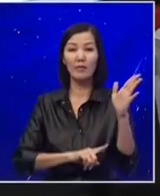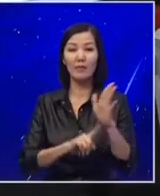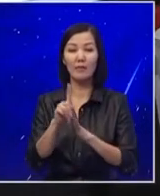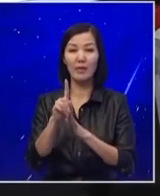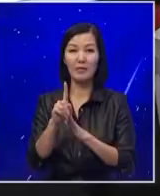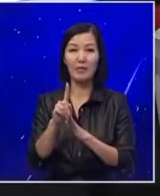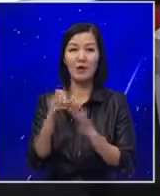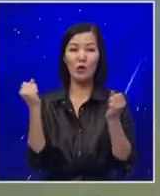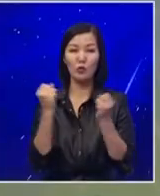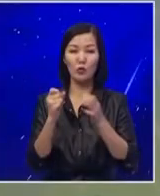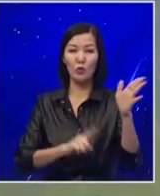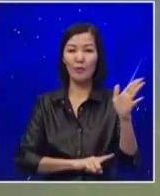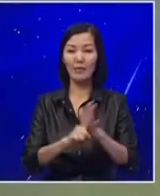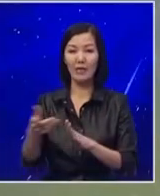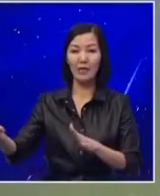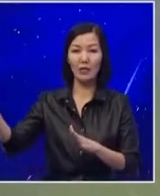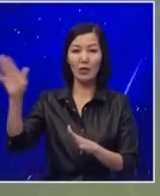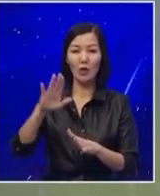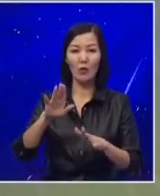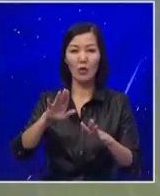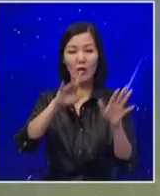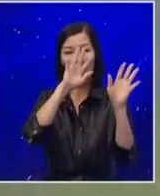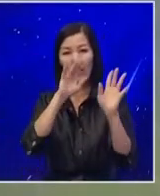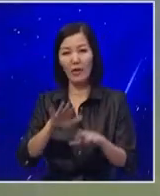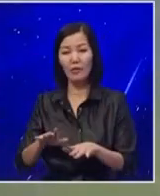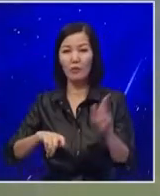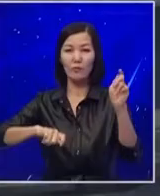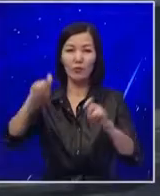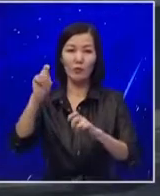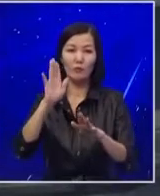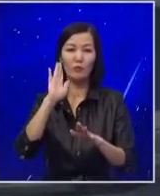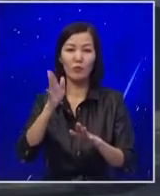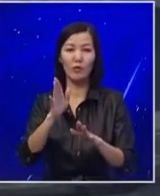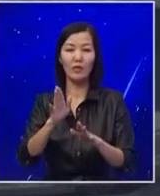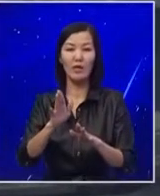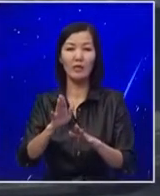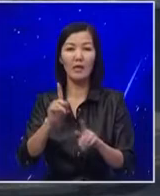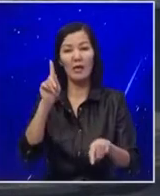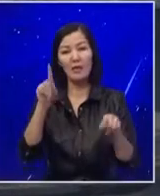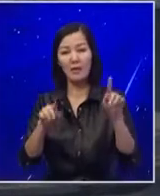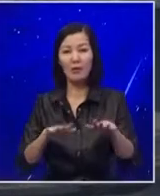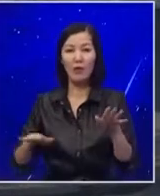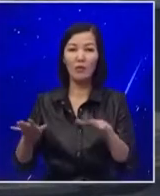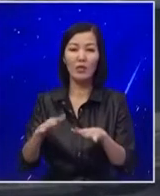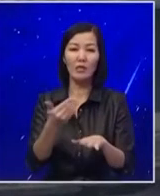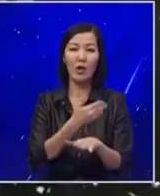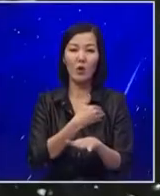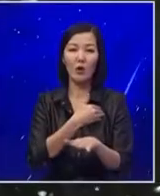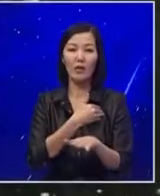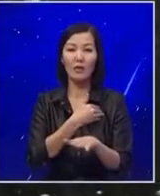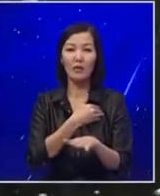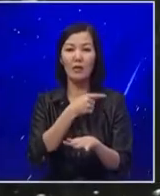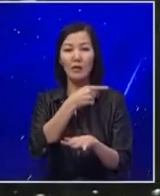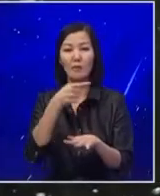райы суытады. Таулы аймақтарда бұрқасын қар жауып, жауын шашын күтілуде. Облыстың кейбір аудандарында ауа температурасы